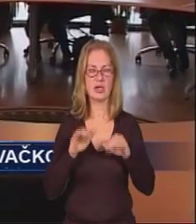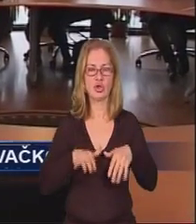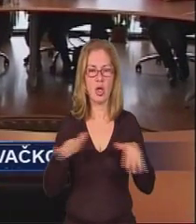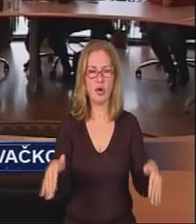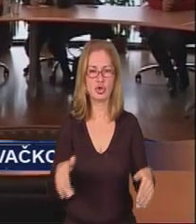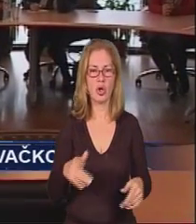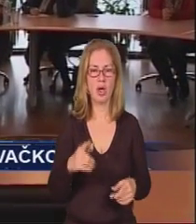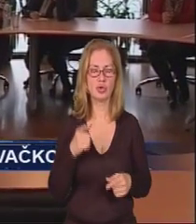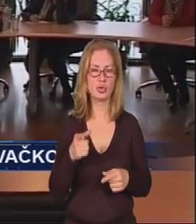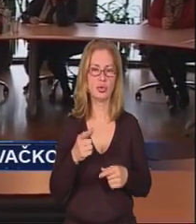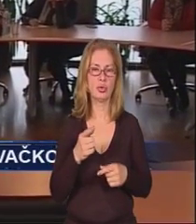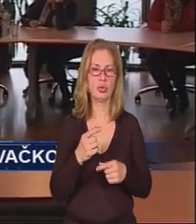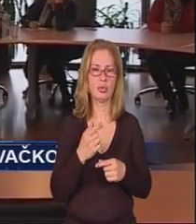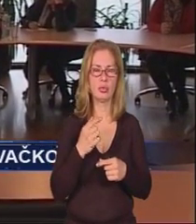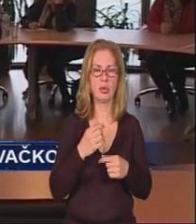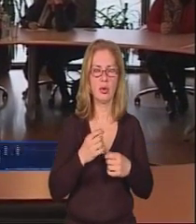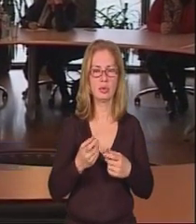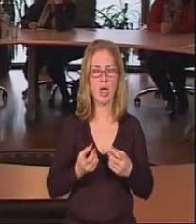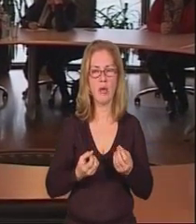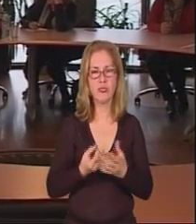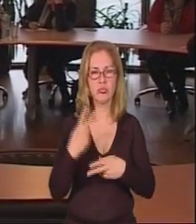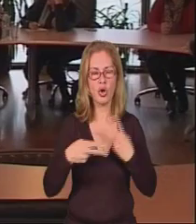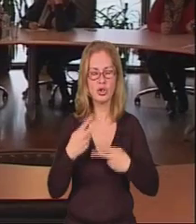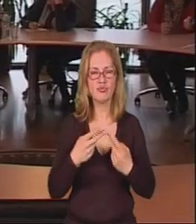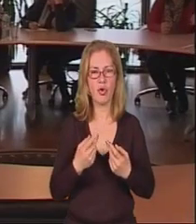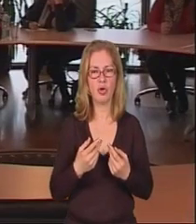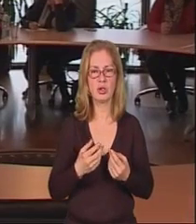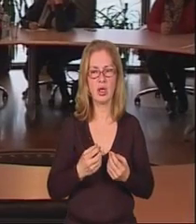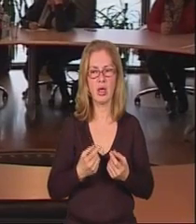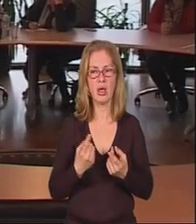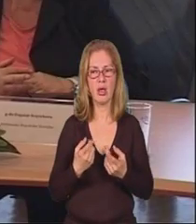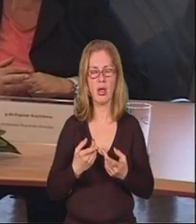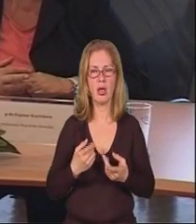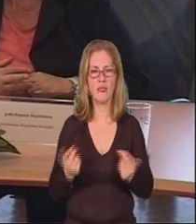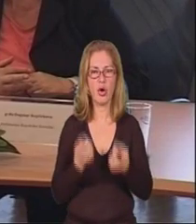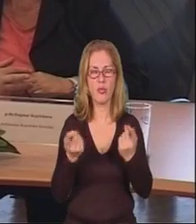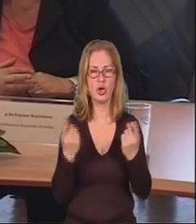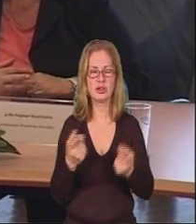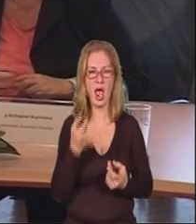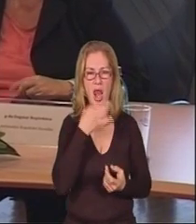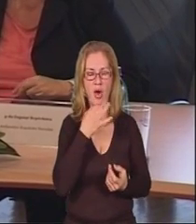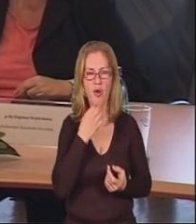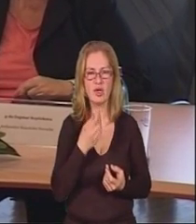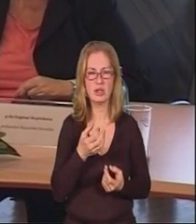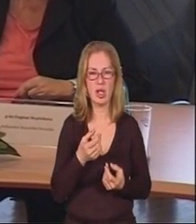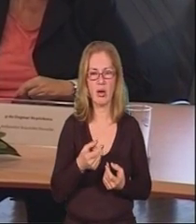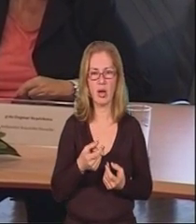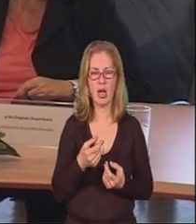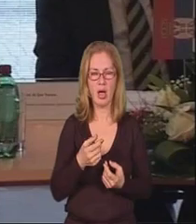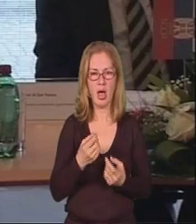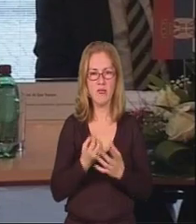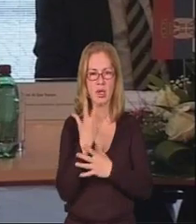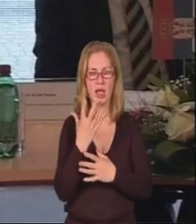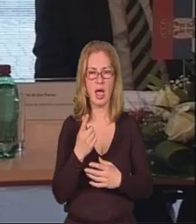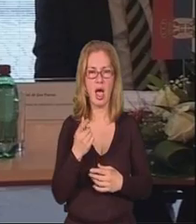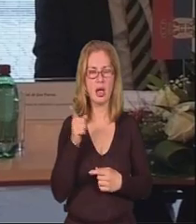naučnog karaktera, a očekuje se unapređenje u proizvodnji i promociji lekovitog bilja. U institutu kažu da Slovačka treba da nam bude